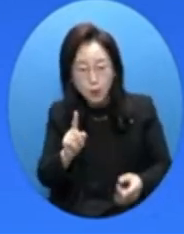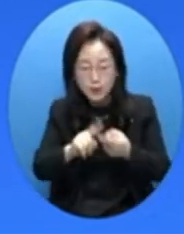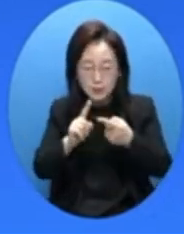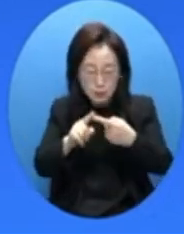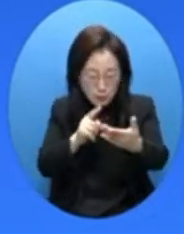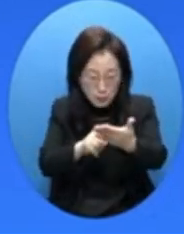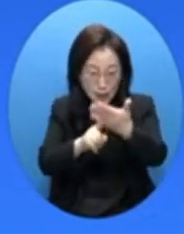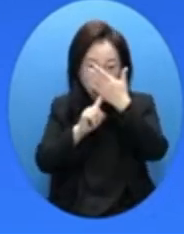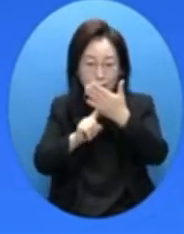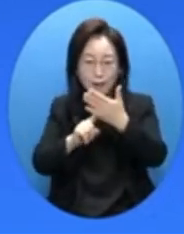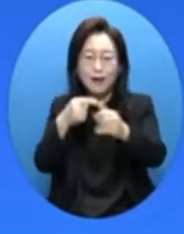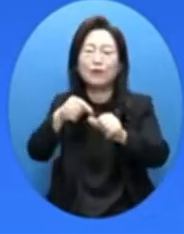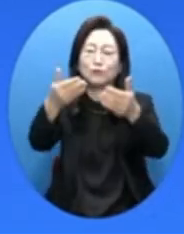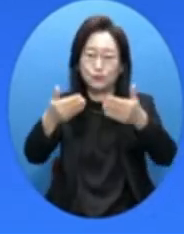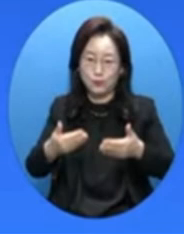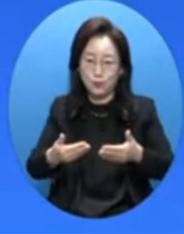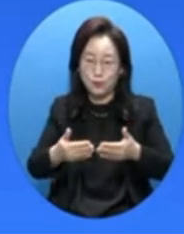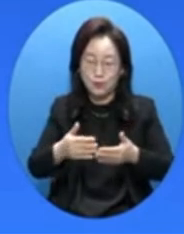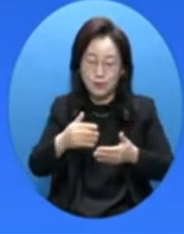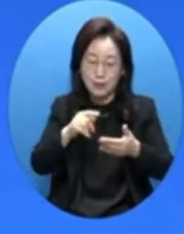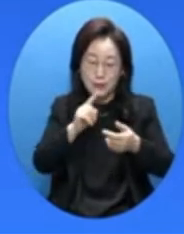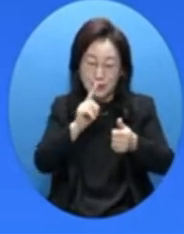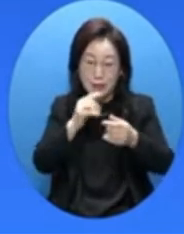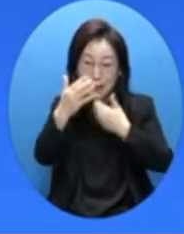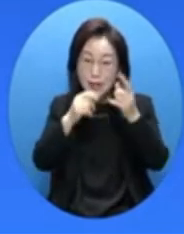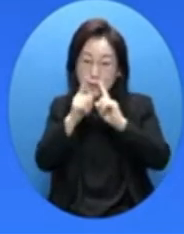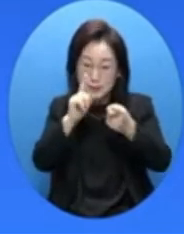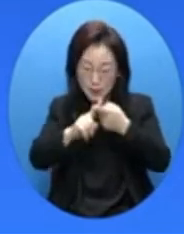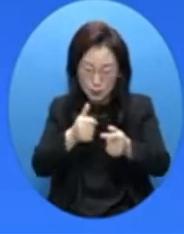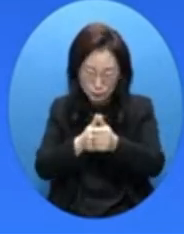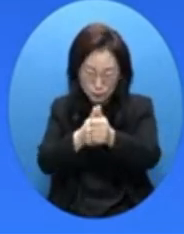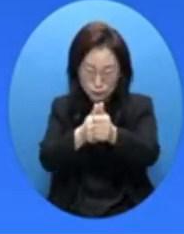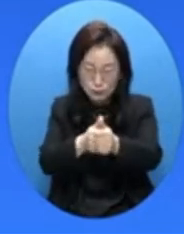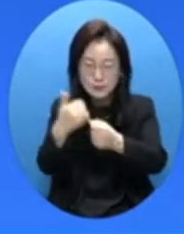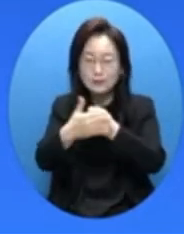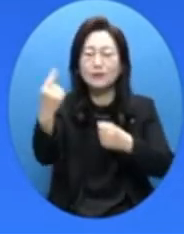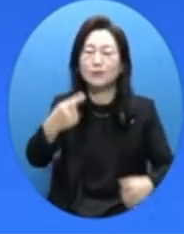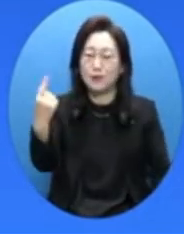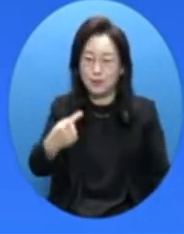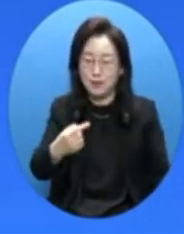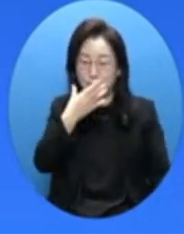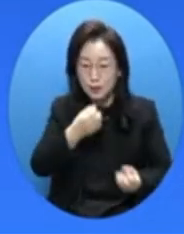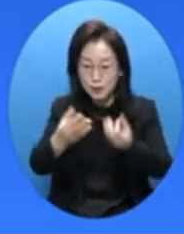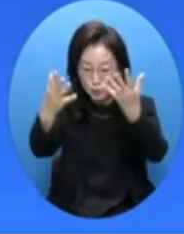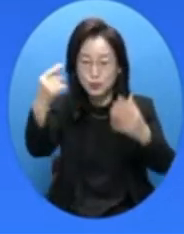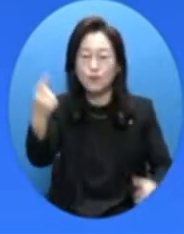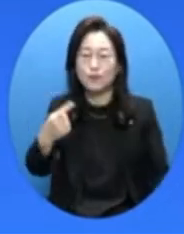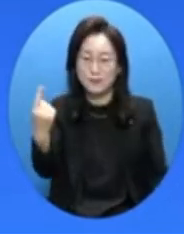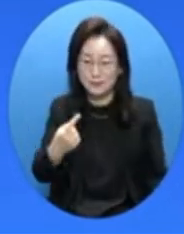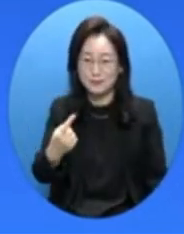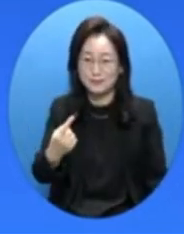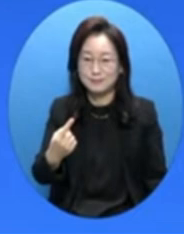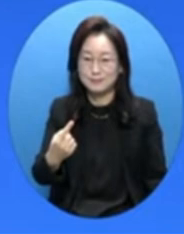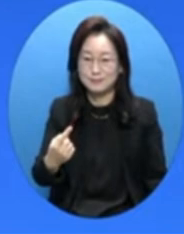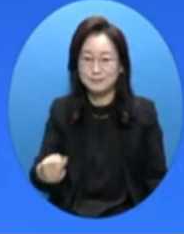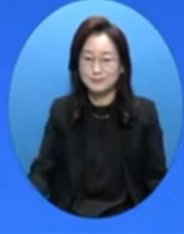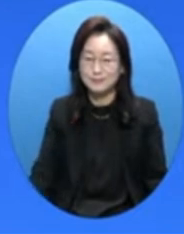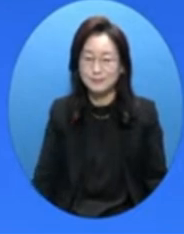있습니다 말씀의 인도함을 따라 살아가면 하나님의 은혜가 임하게 되는 것입니다 축복이 임하게 되는 것입니다